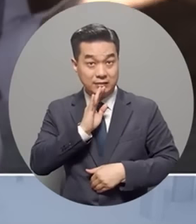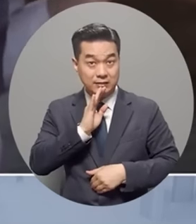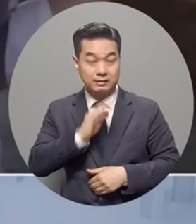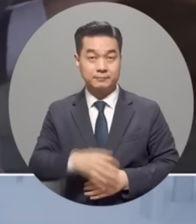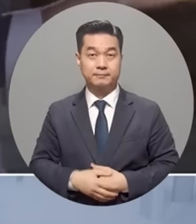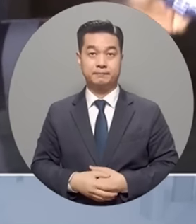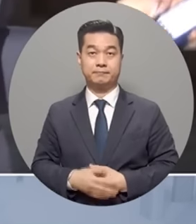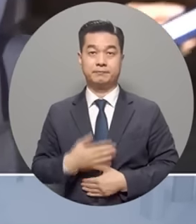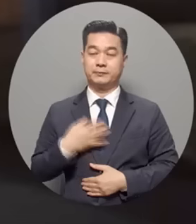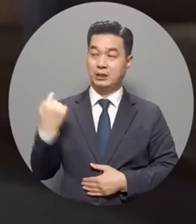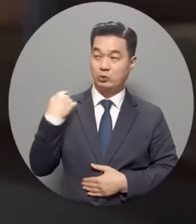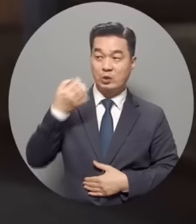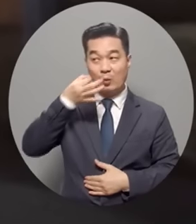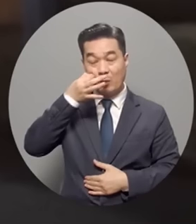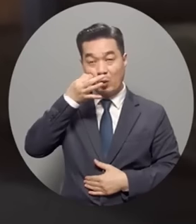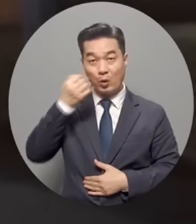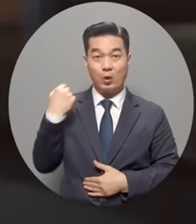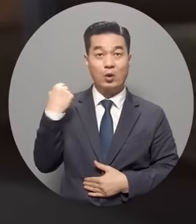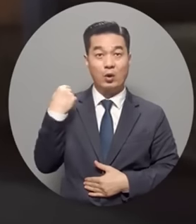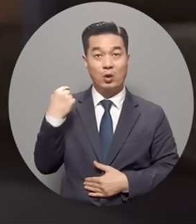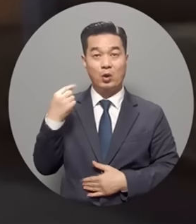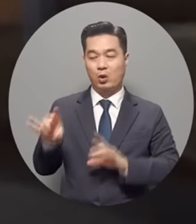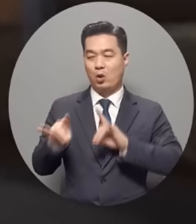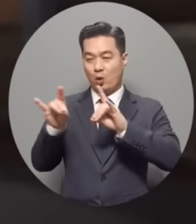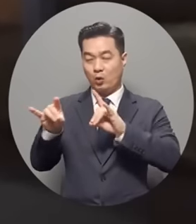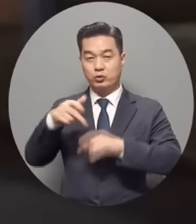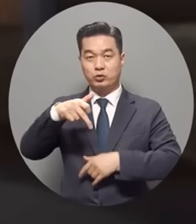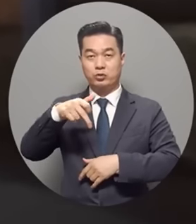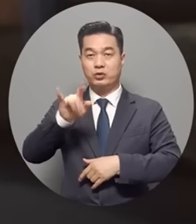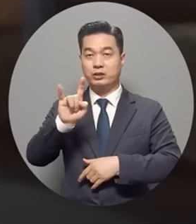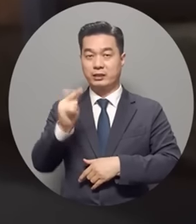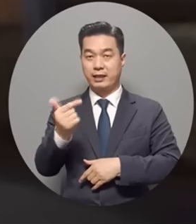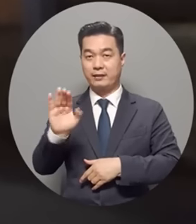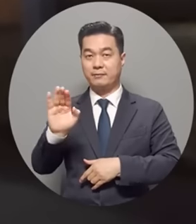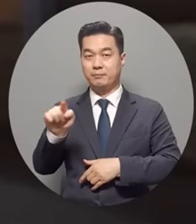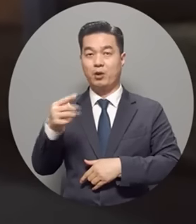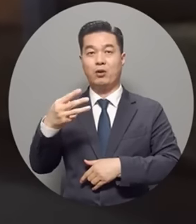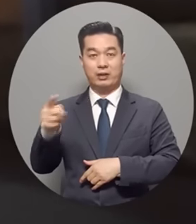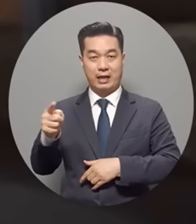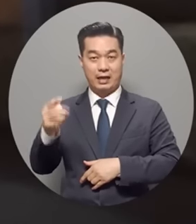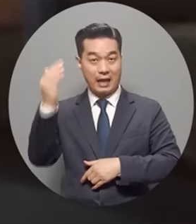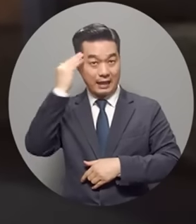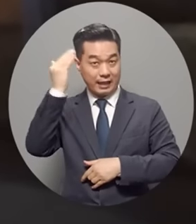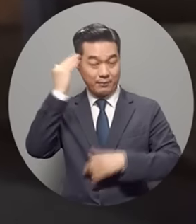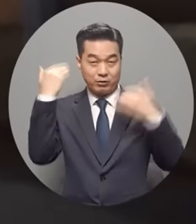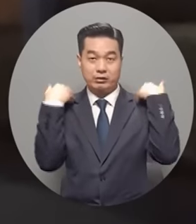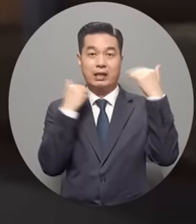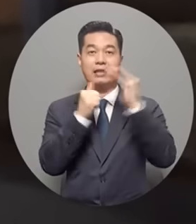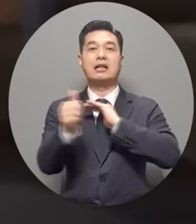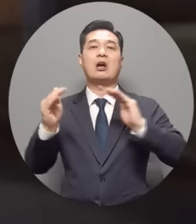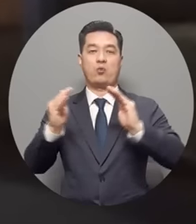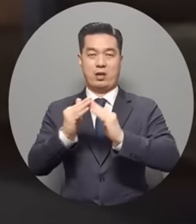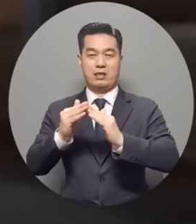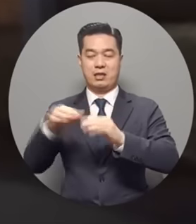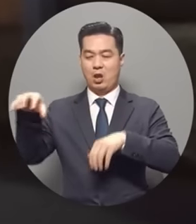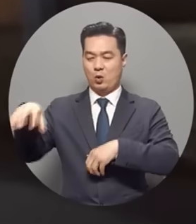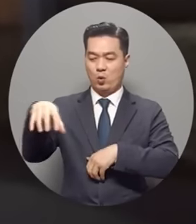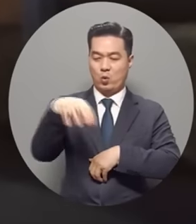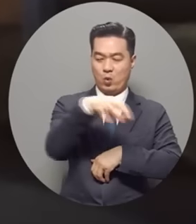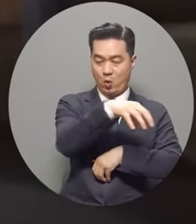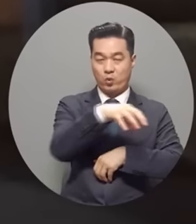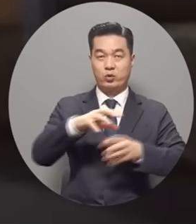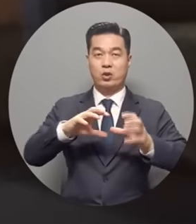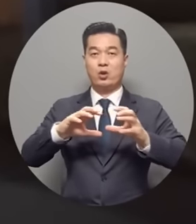네, 제 뒤로 보이는 곳이 호주 수도 캔버라의 대한민국 대사관입니다. 여러 나라 대사관들이 모여있는 외교가에 자리